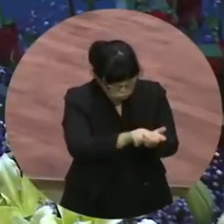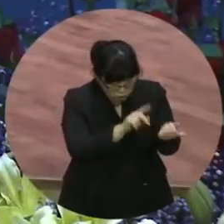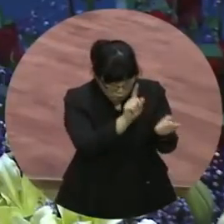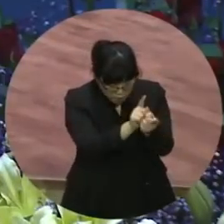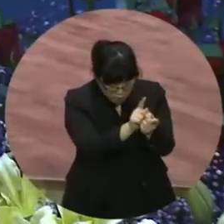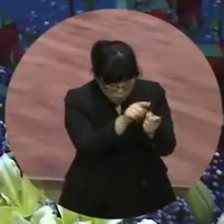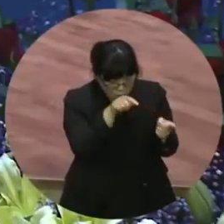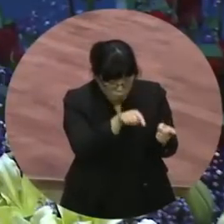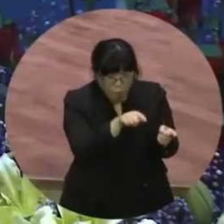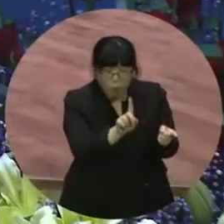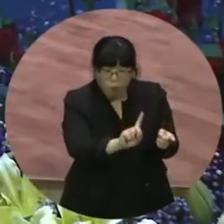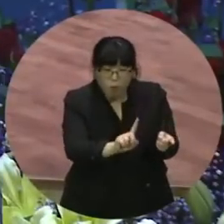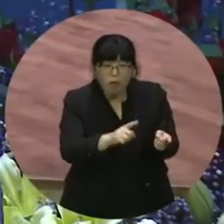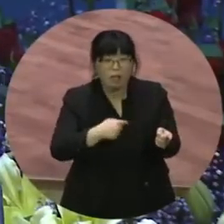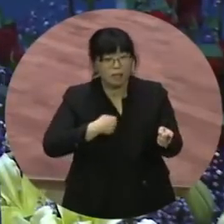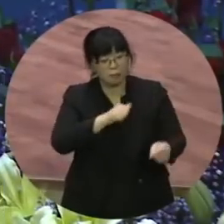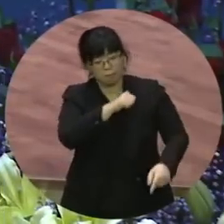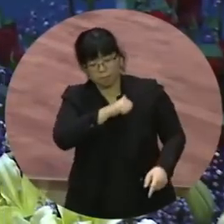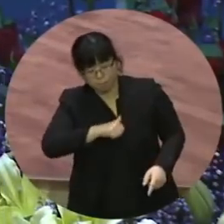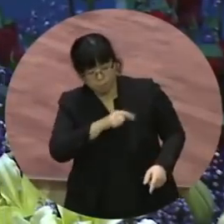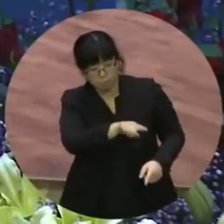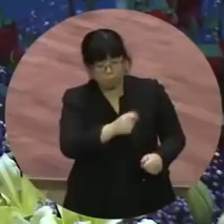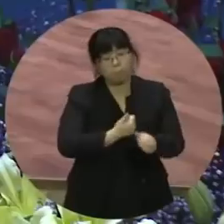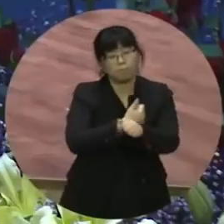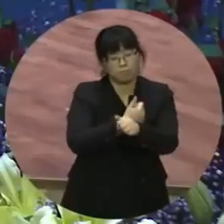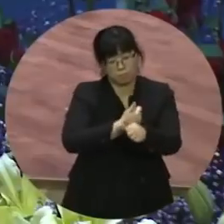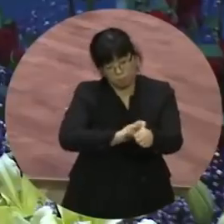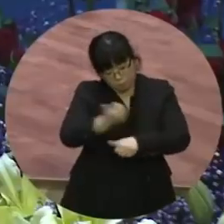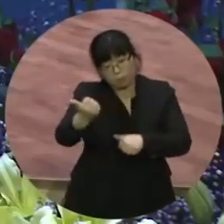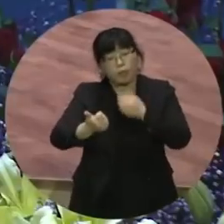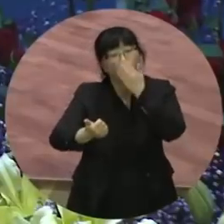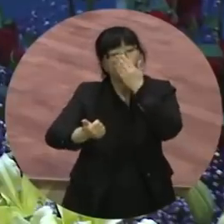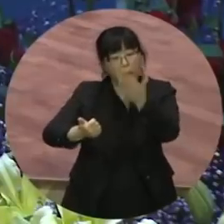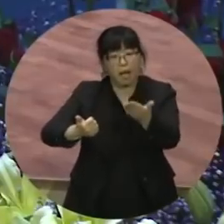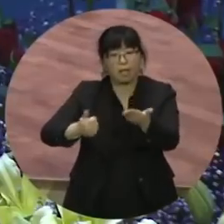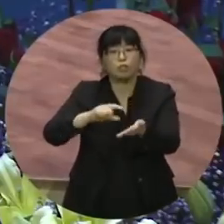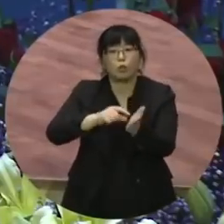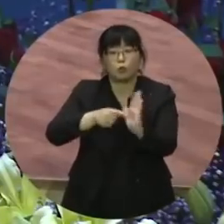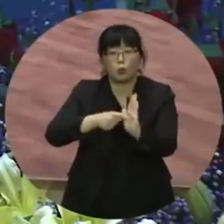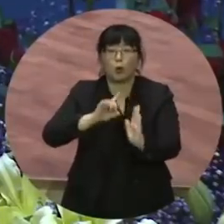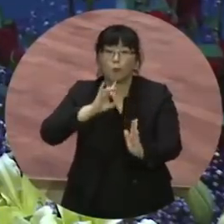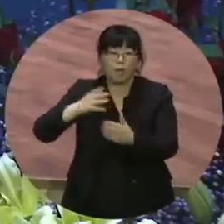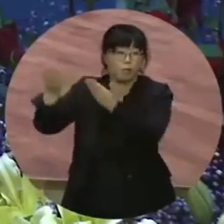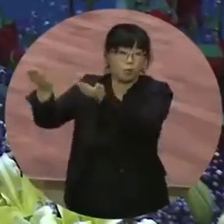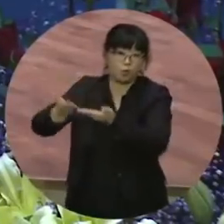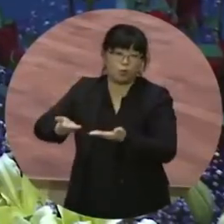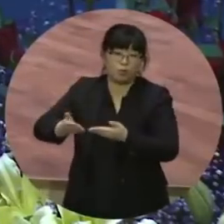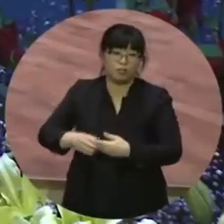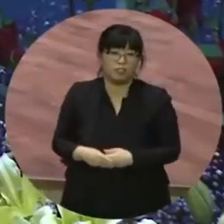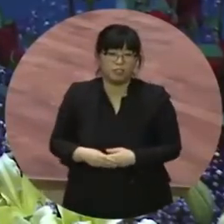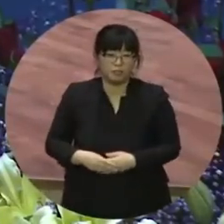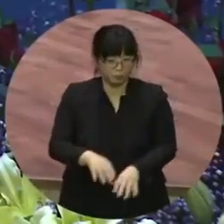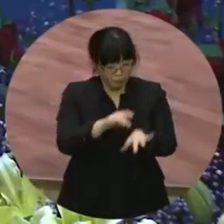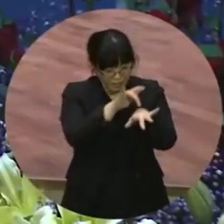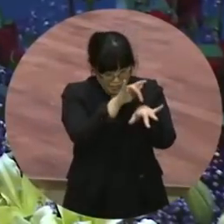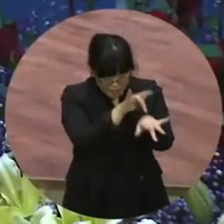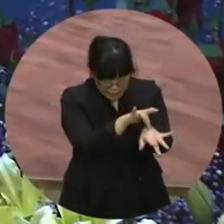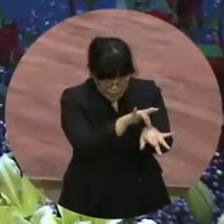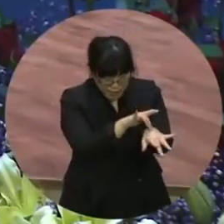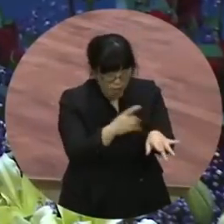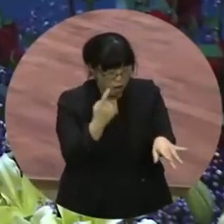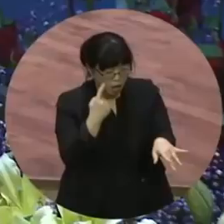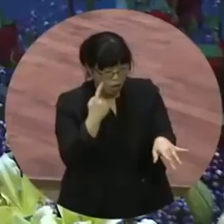하나님의 시험은요, 본질적으로 차원이 다른 거예요. 사단은 망하게 만드는, 후회하게 만드는